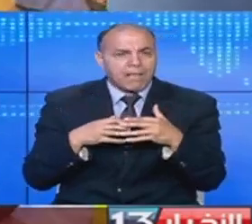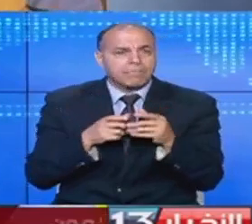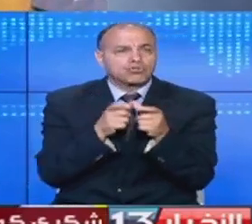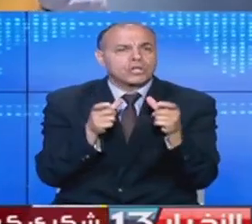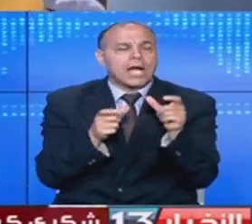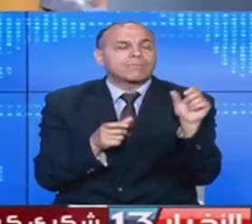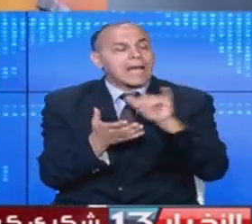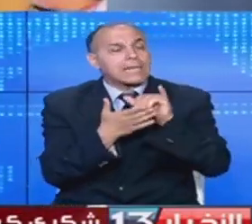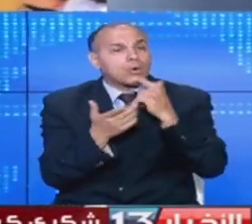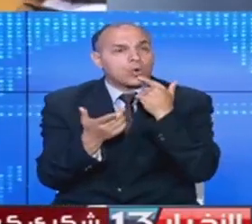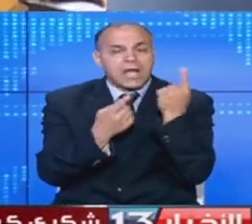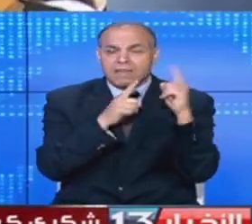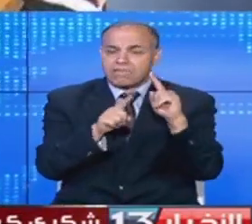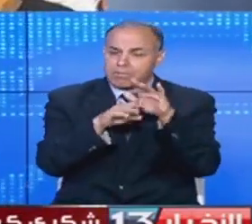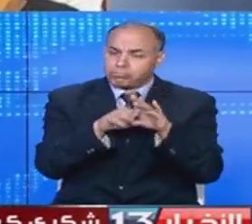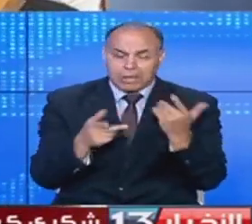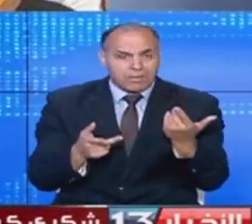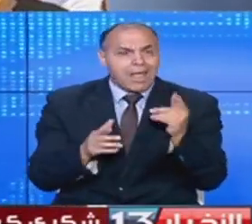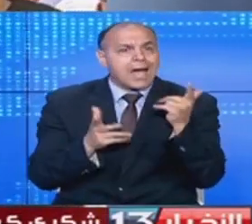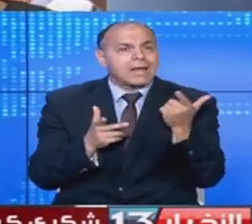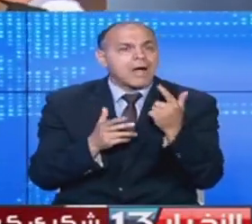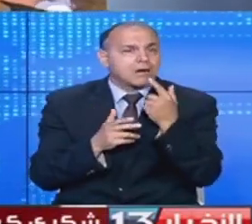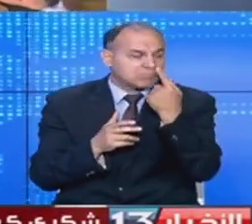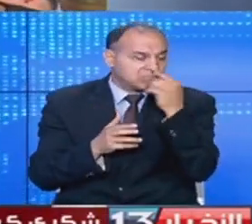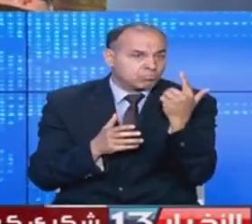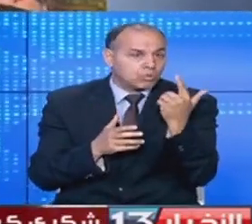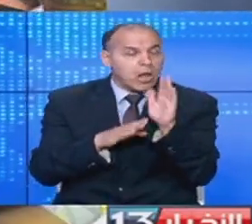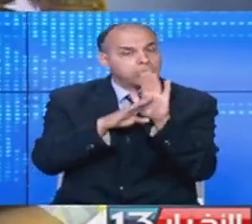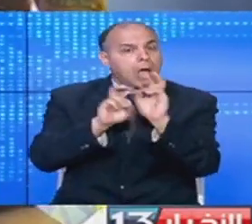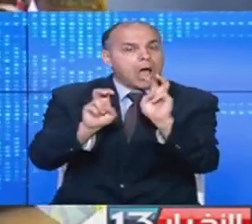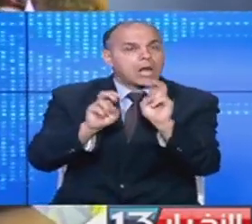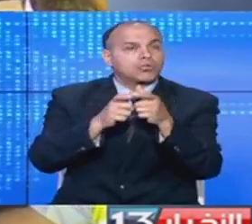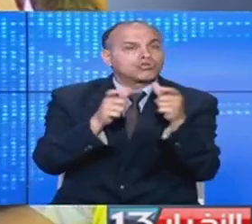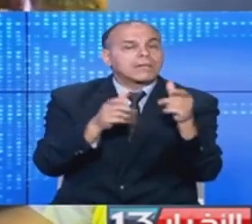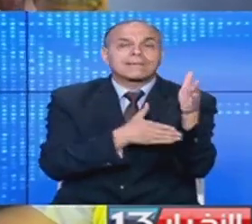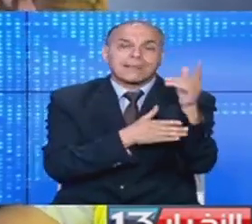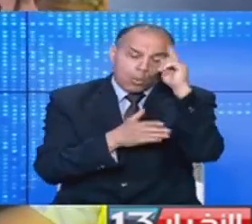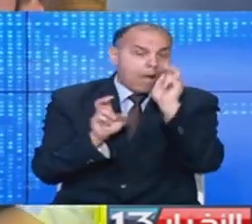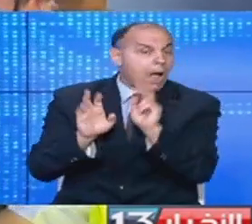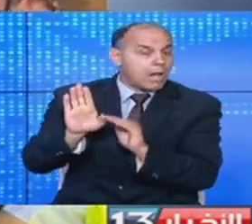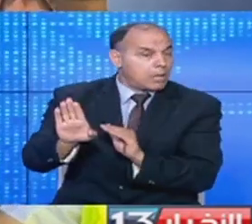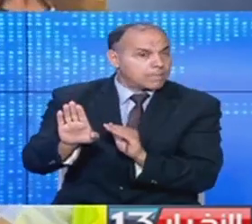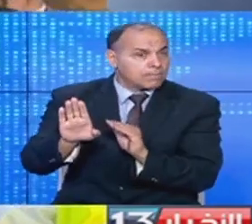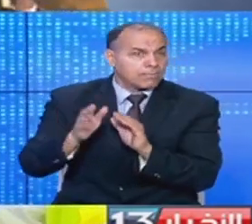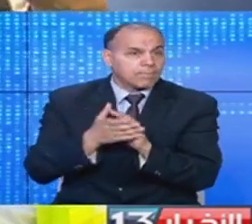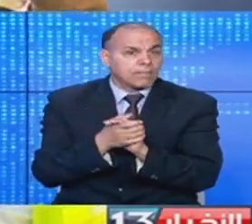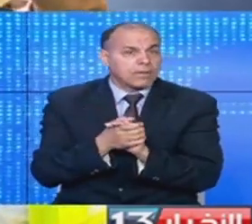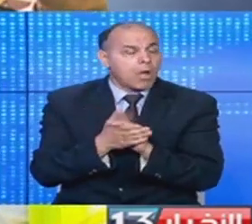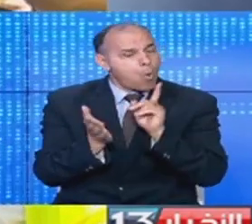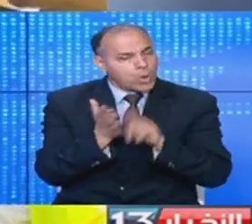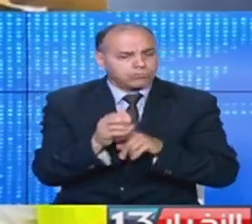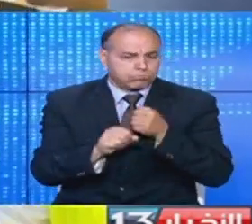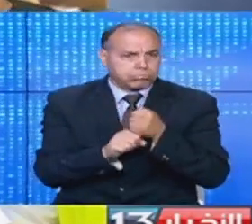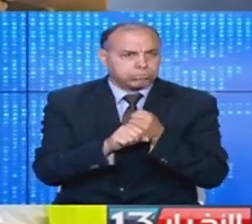المؤسسة متاعنا ودفاعنا عليها في خطة المحافظة عليها كمؤسسة عمومية تقوم بواجبها